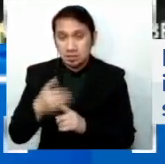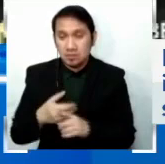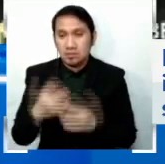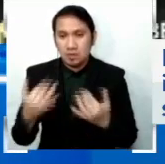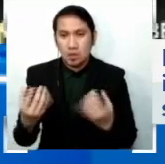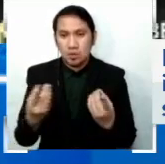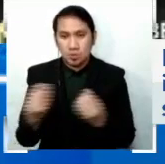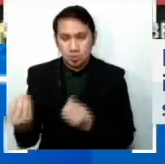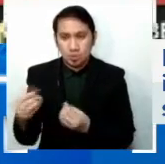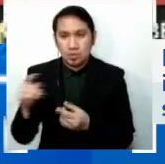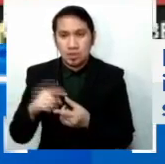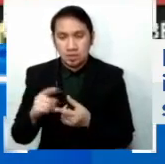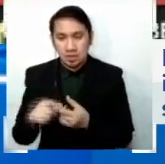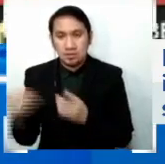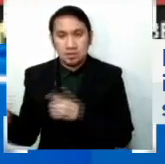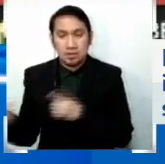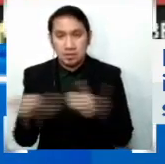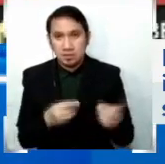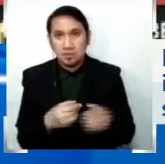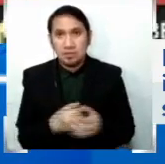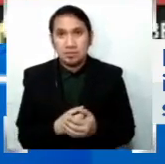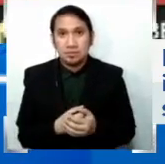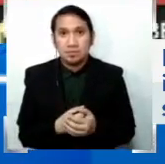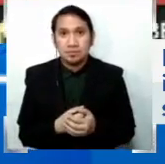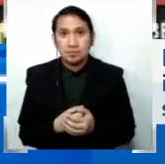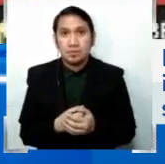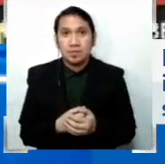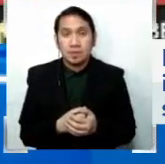saka itinuloy ang delivery. We delivered.